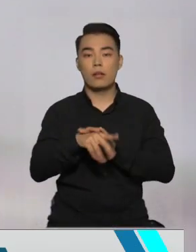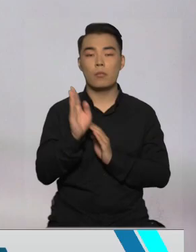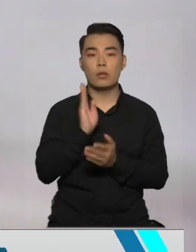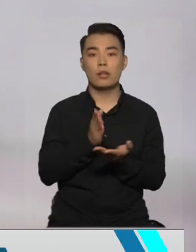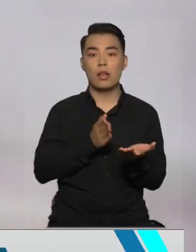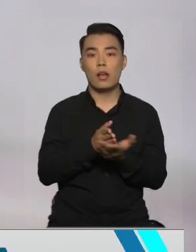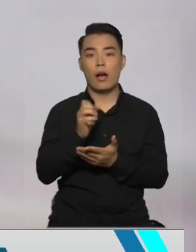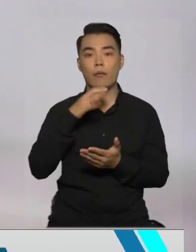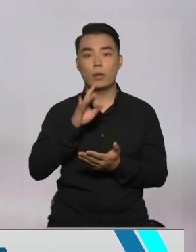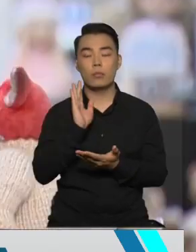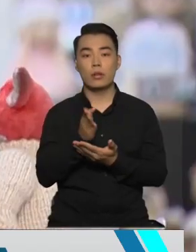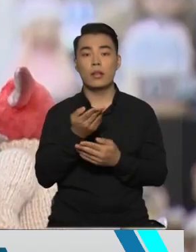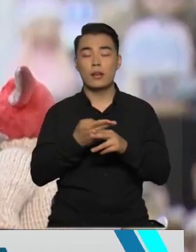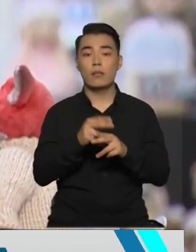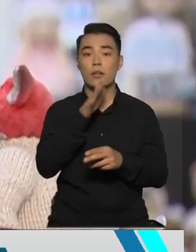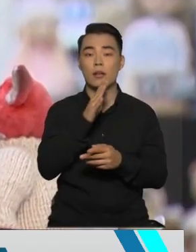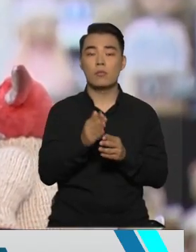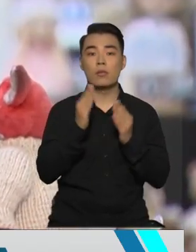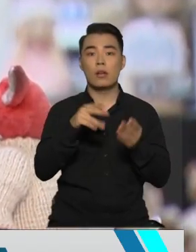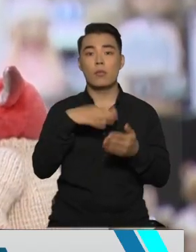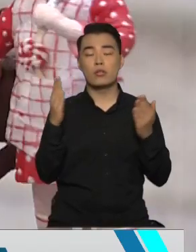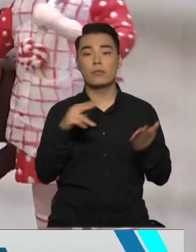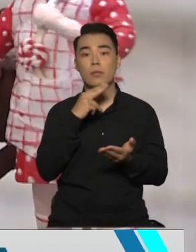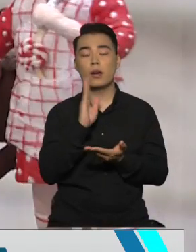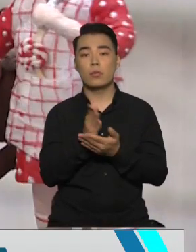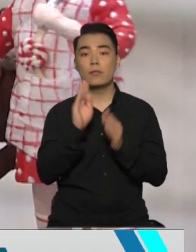вынашиваемые авторами, на этот раз удивят посетителей